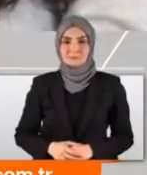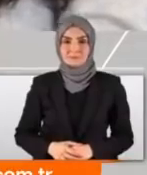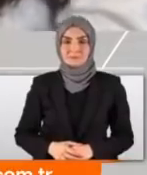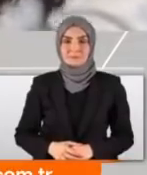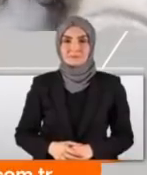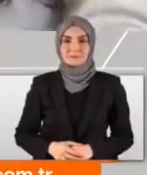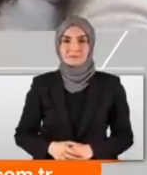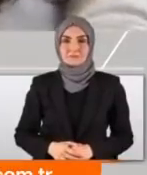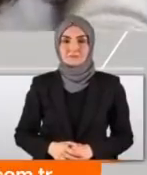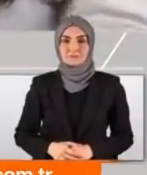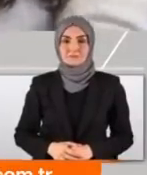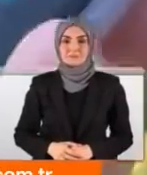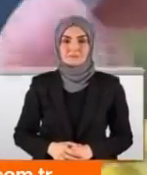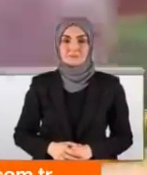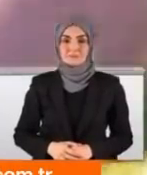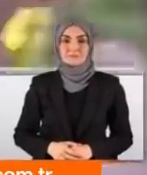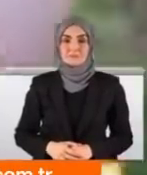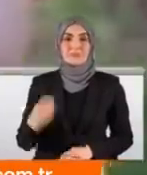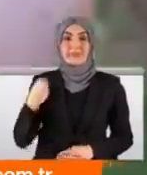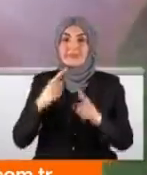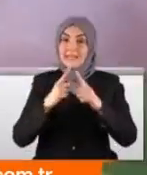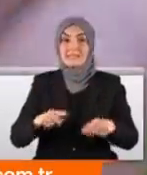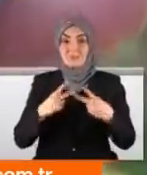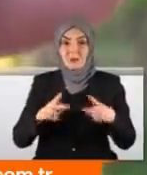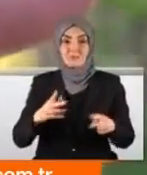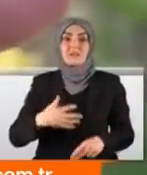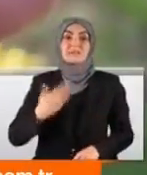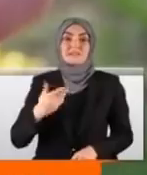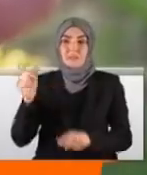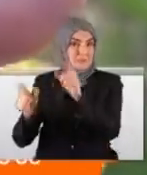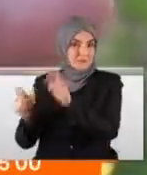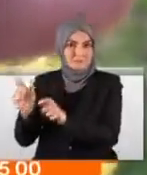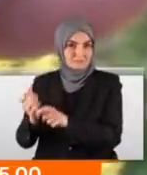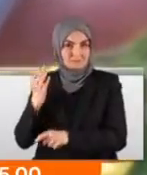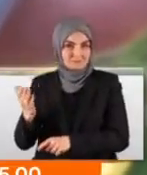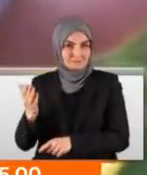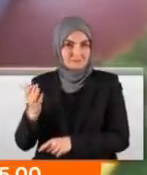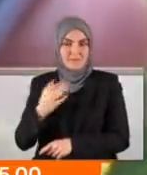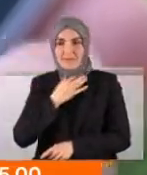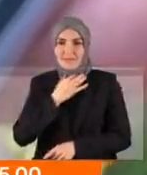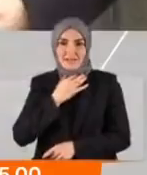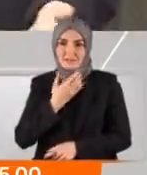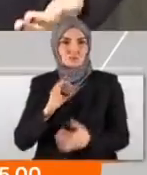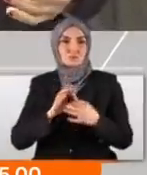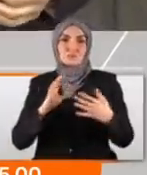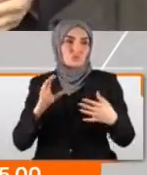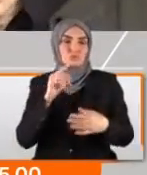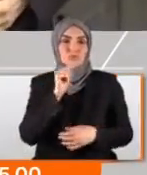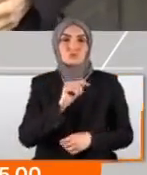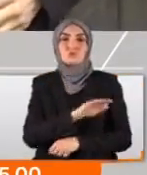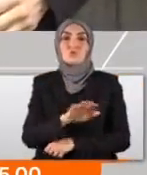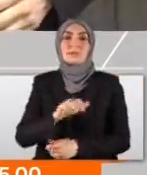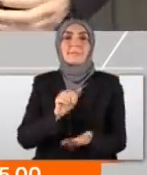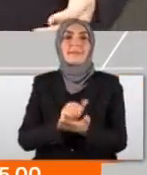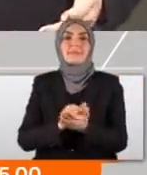yani muhatap olabileceği kimse yok. Yeni hesap açmak istemeyenlerse çareyi sosyal medya danışmanlarında arıyor. Hesabı